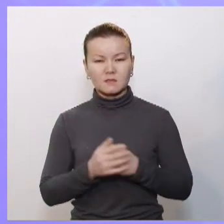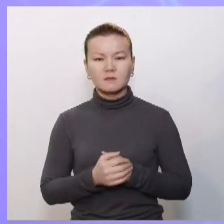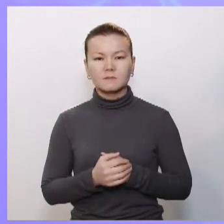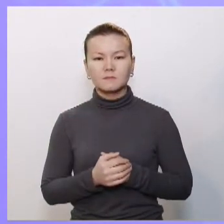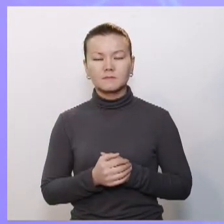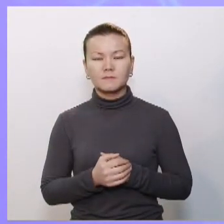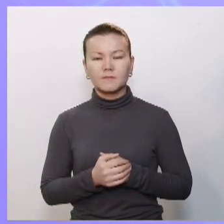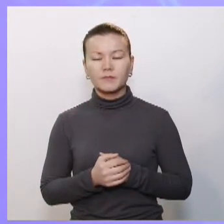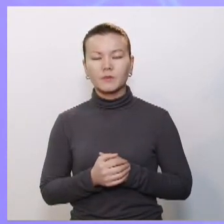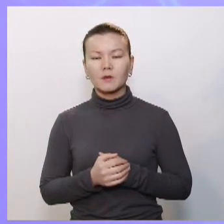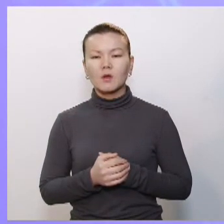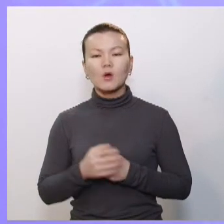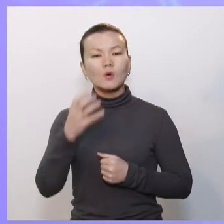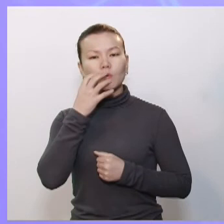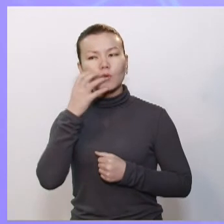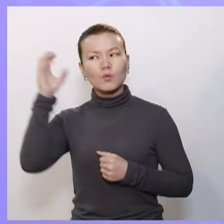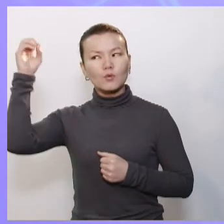күн жылыт.